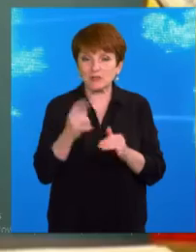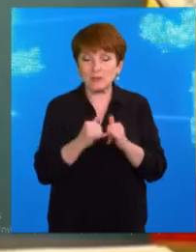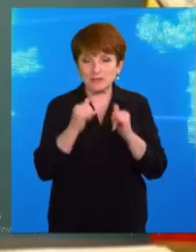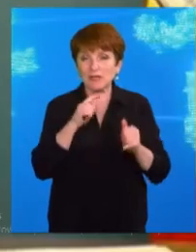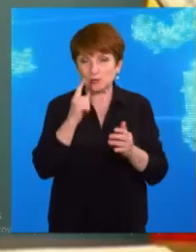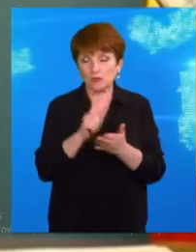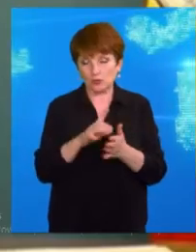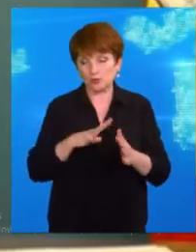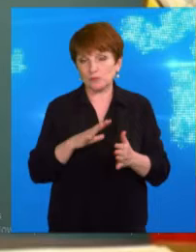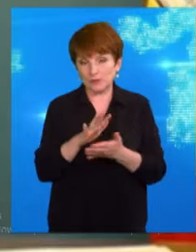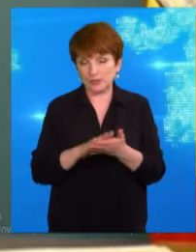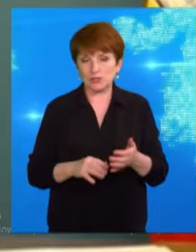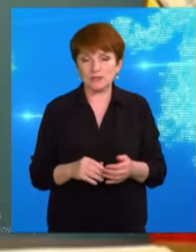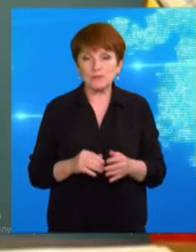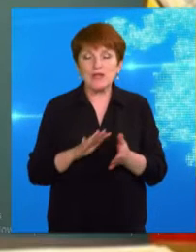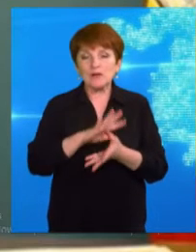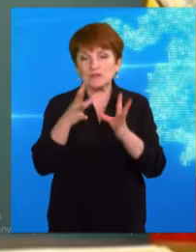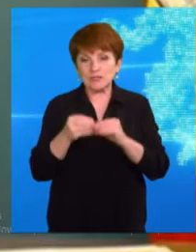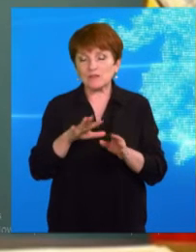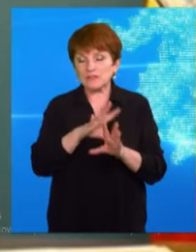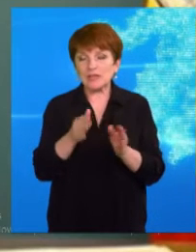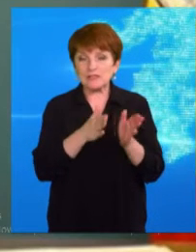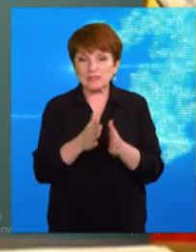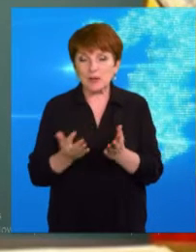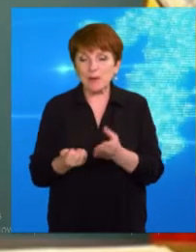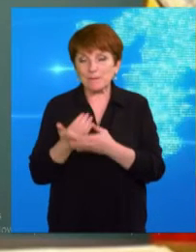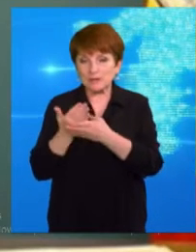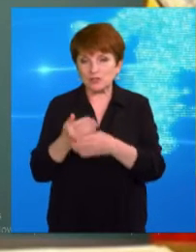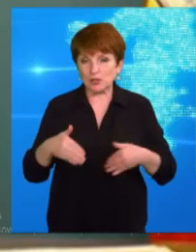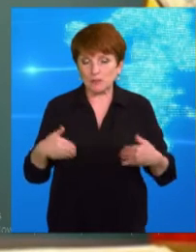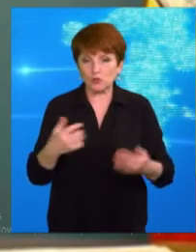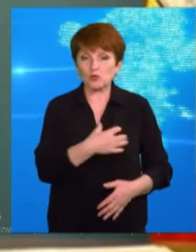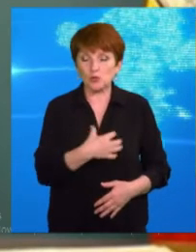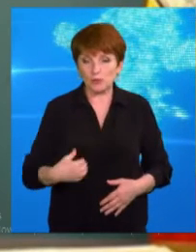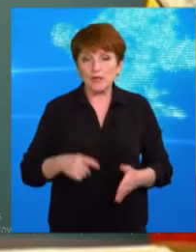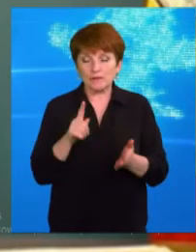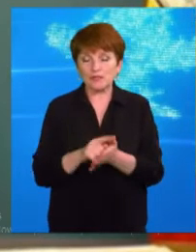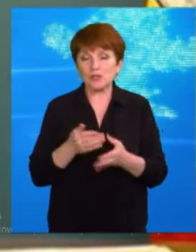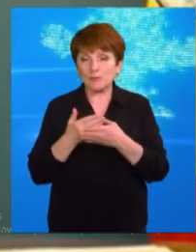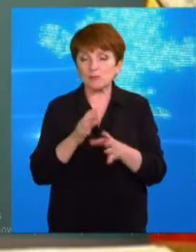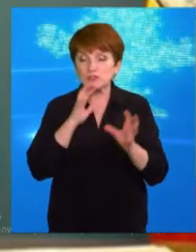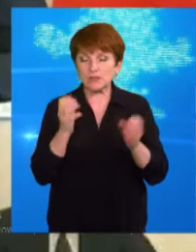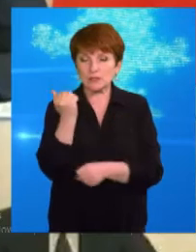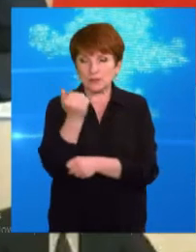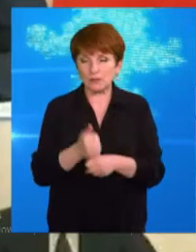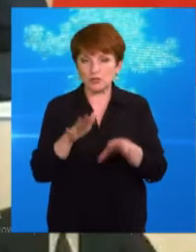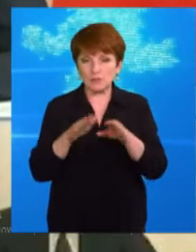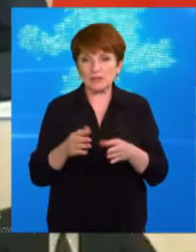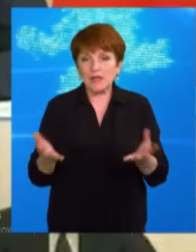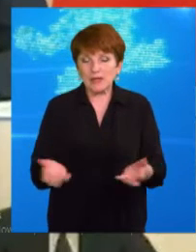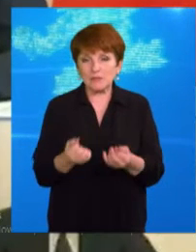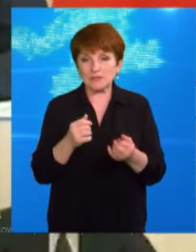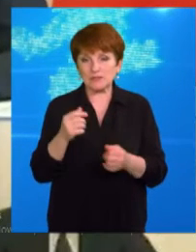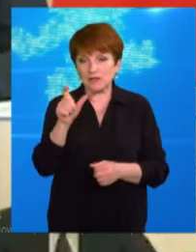продолжаться. В целом вся система поддержки, предложенная губернатором, должна помочь сохранить рабочие места и обрести гражданам